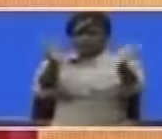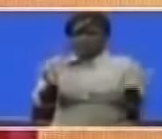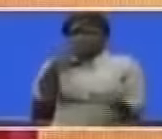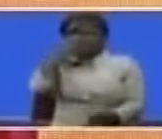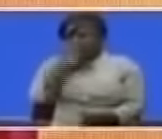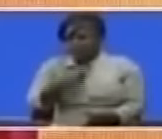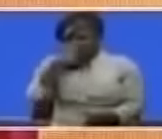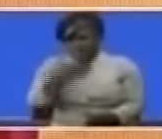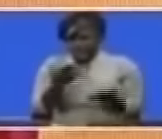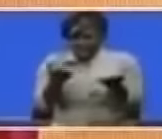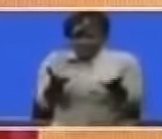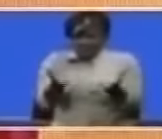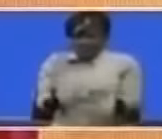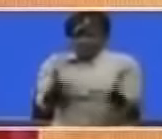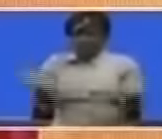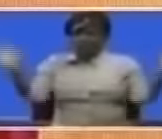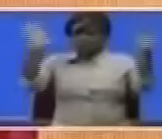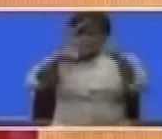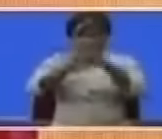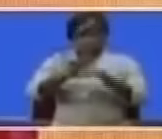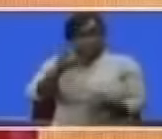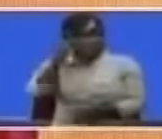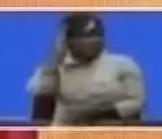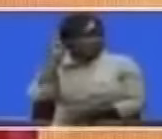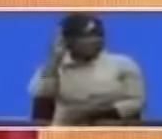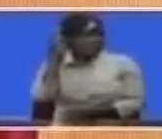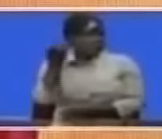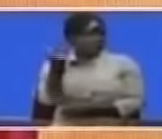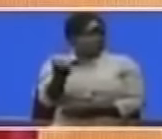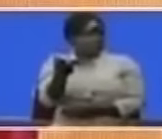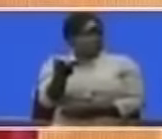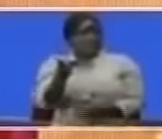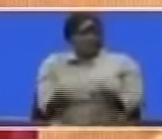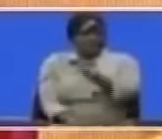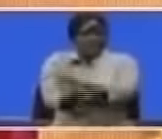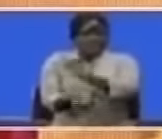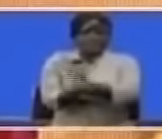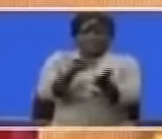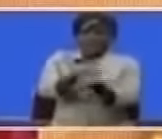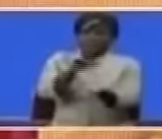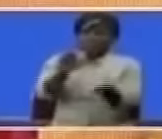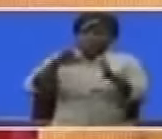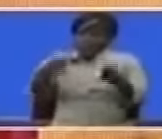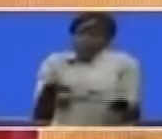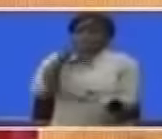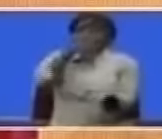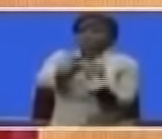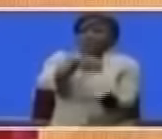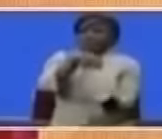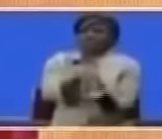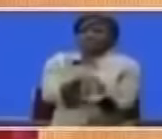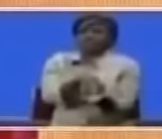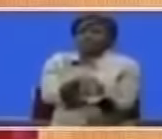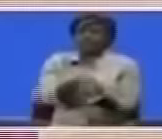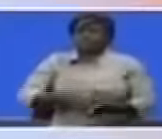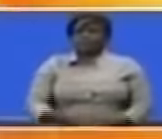la Tanzania. Kwa sasa tunajiunga na Ali Manzu ambaye yuko jijini Dar es Salaam kwa maelezo zaidi na jinsi hali ilivyo katika